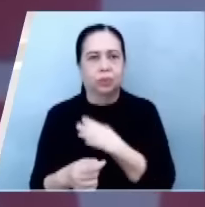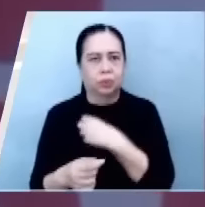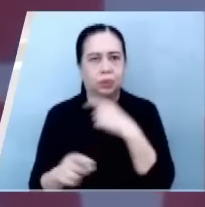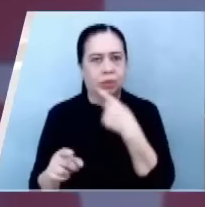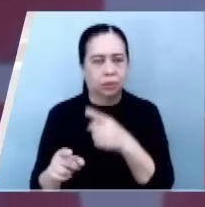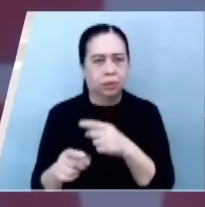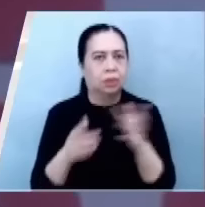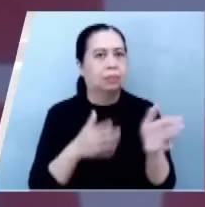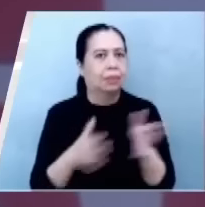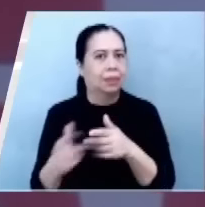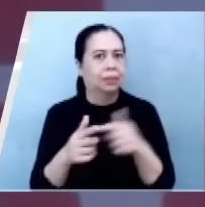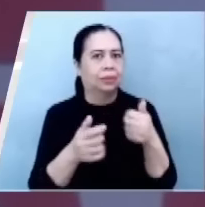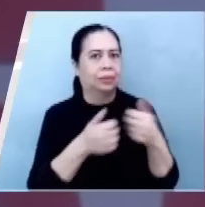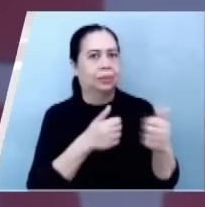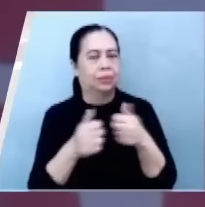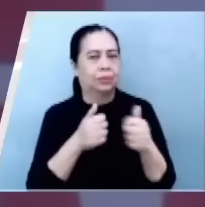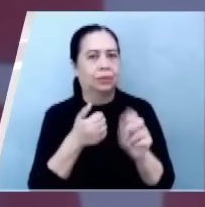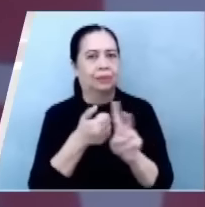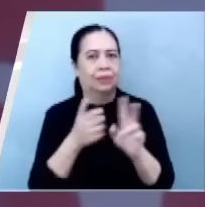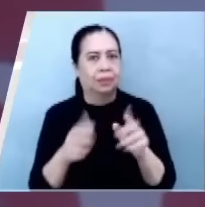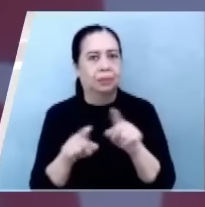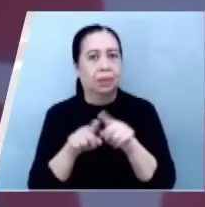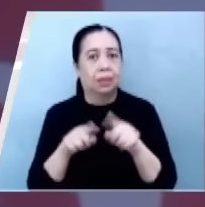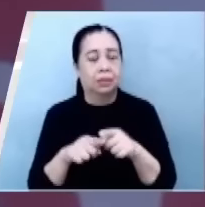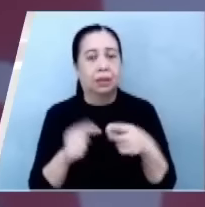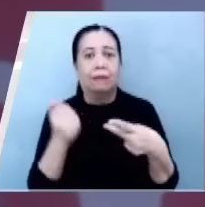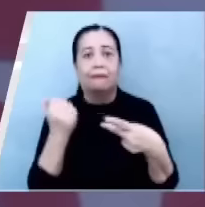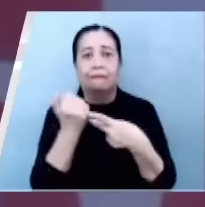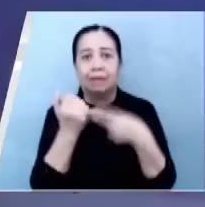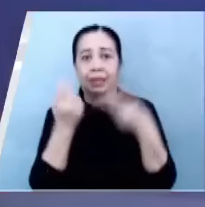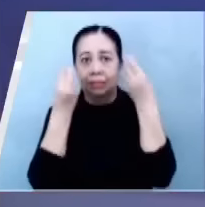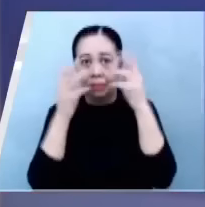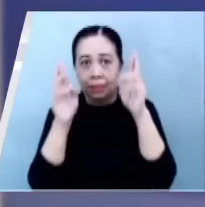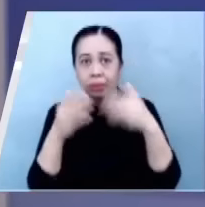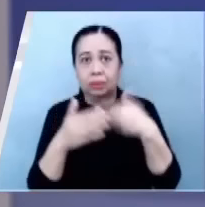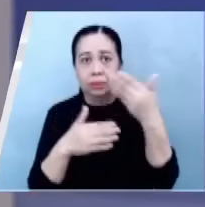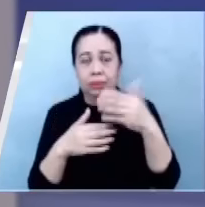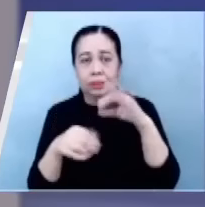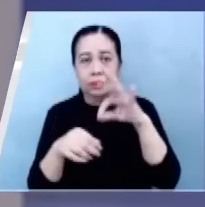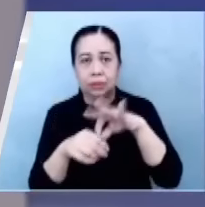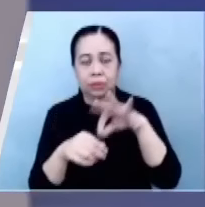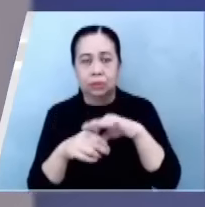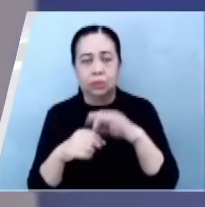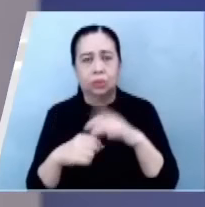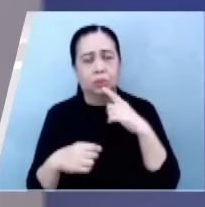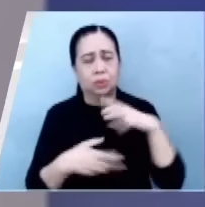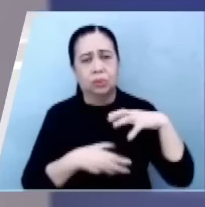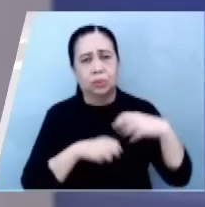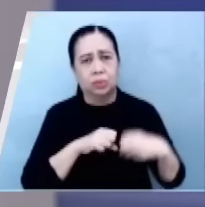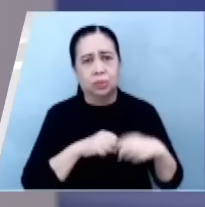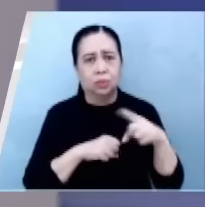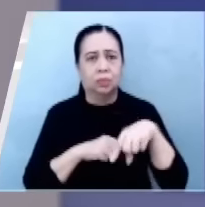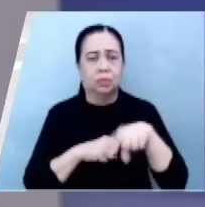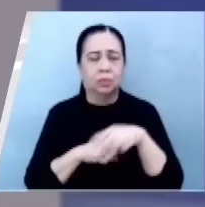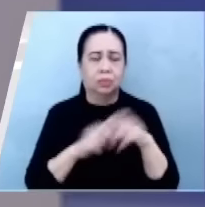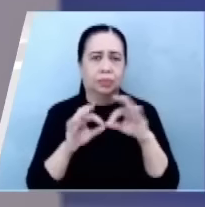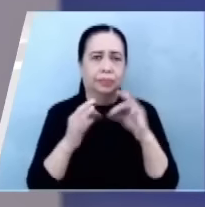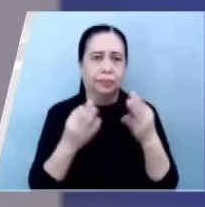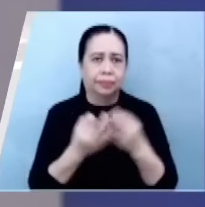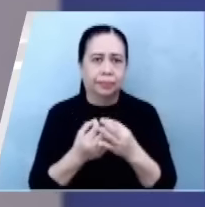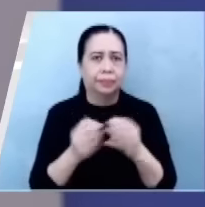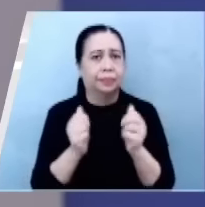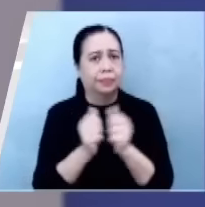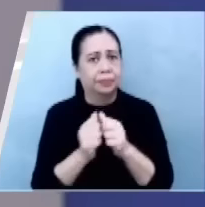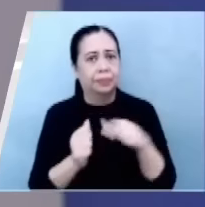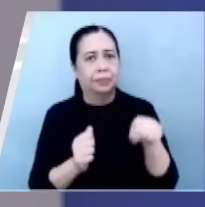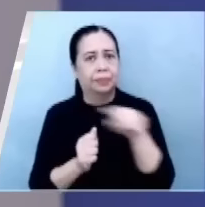umanong tumakbo ng biktima bilang vice-alcalde sa darating na eleksyon. Labis ang pagluluksa ng kanyang mga mahal sa buhay, maging ng kanyang